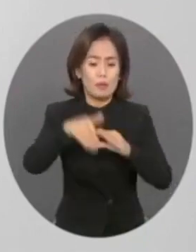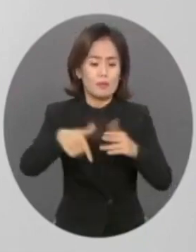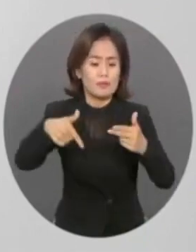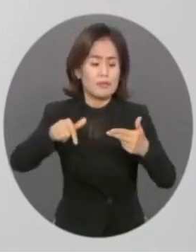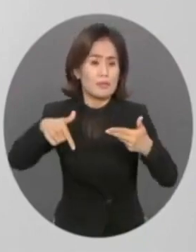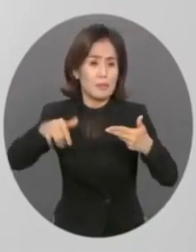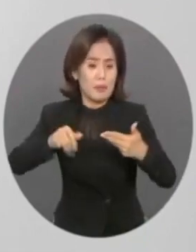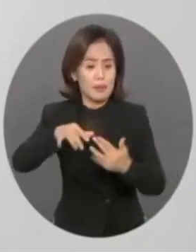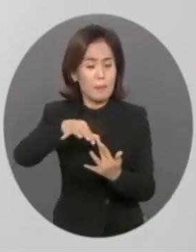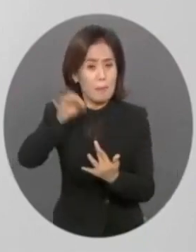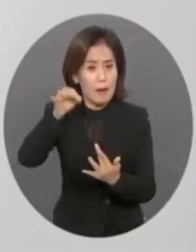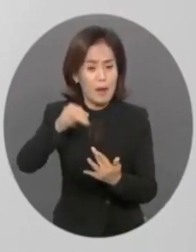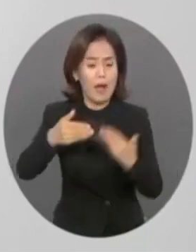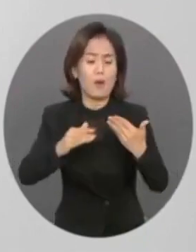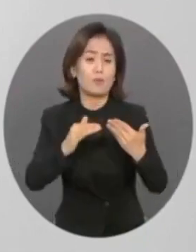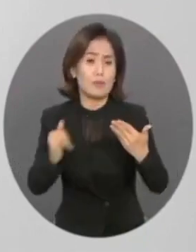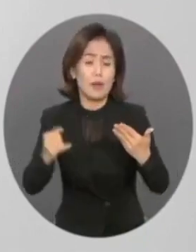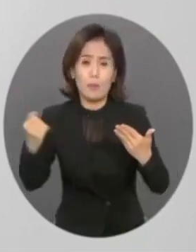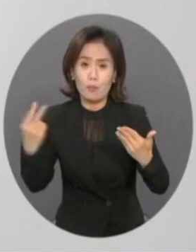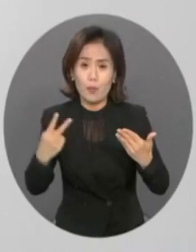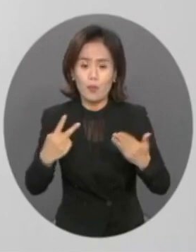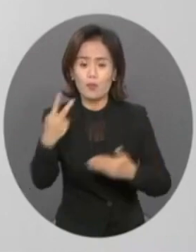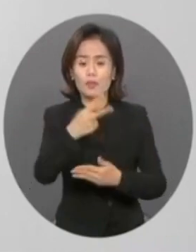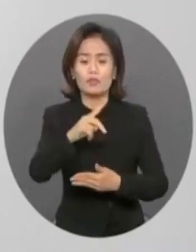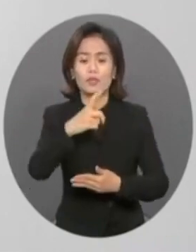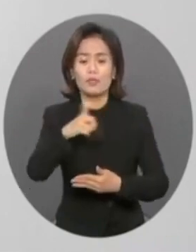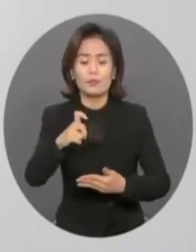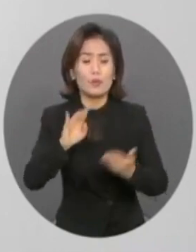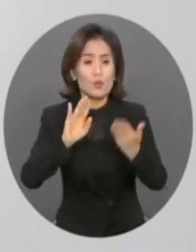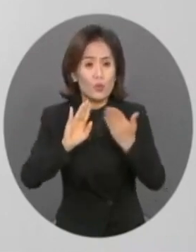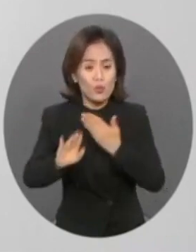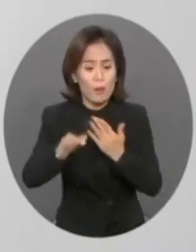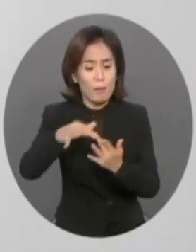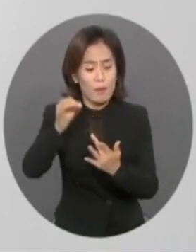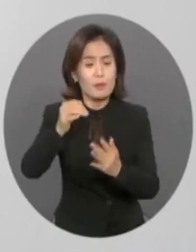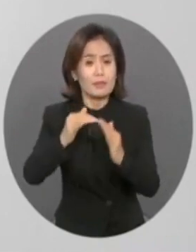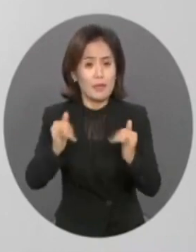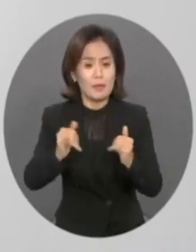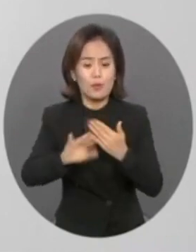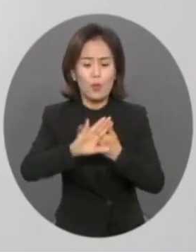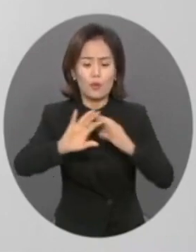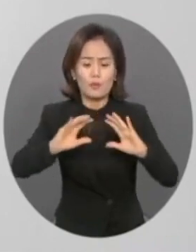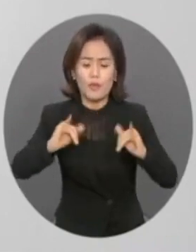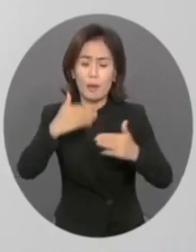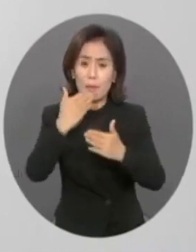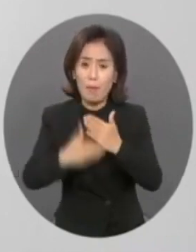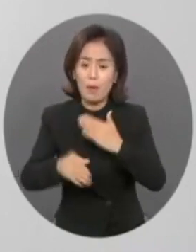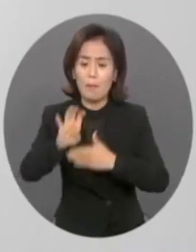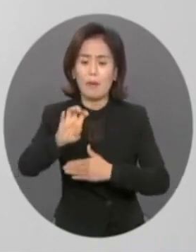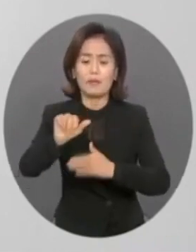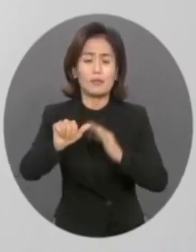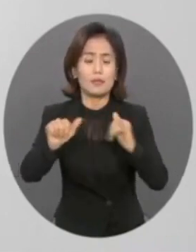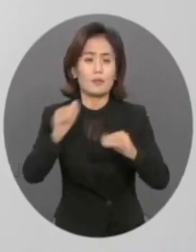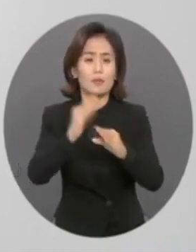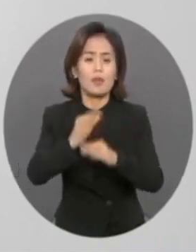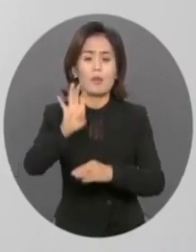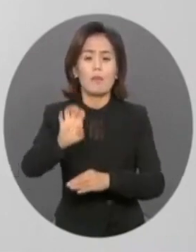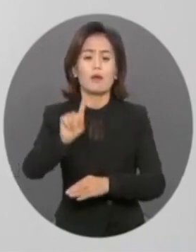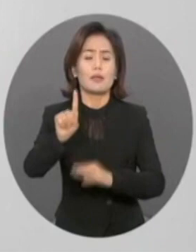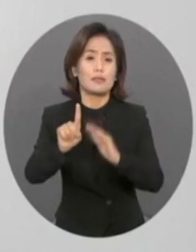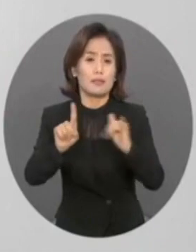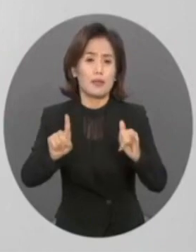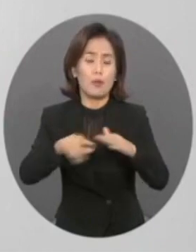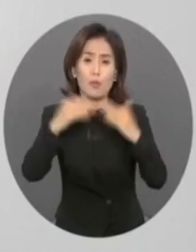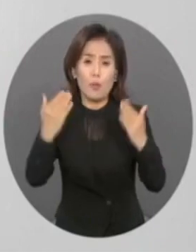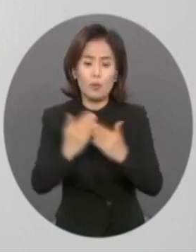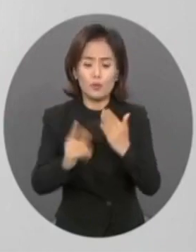7기와 8기의 선정된 9명은 물론 2010년 이후 선정된 이들 가운데 외국인을 제외한 45명 중 41명은